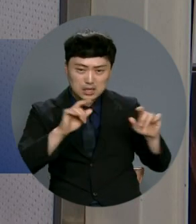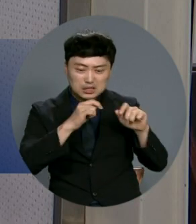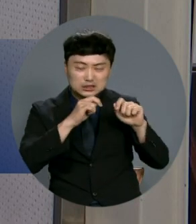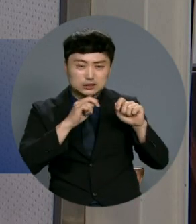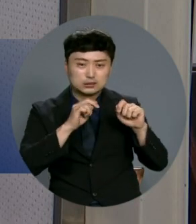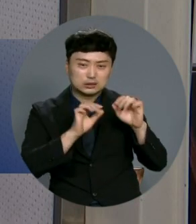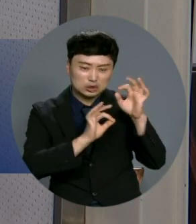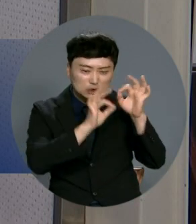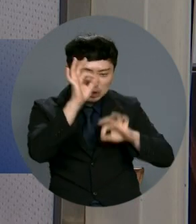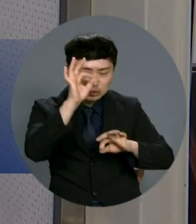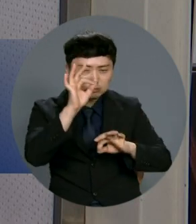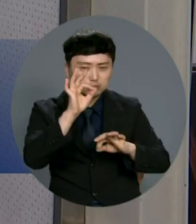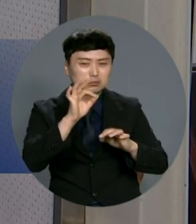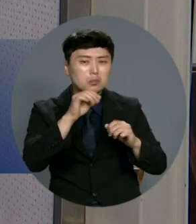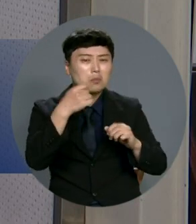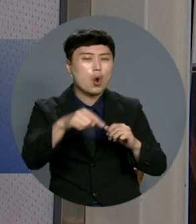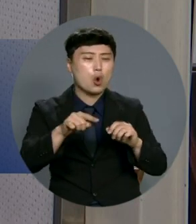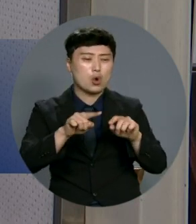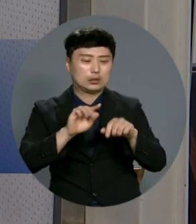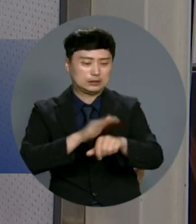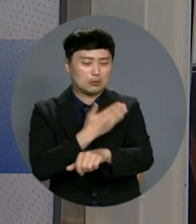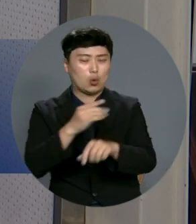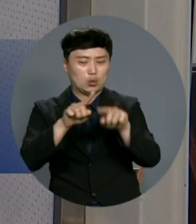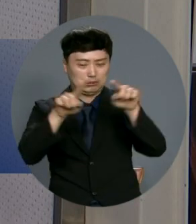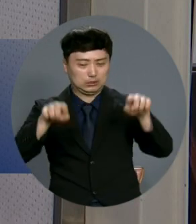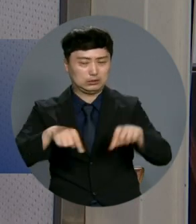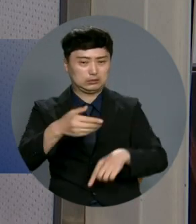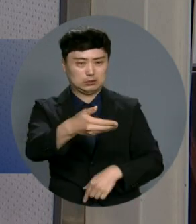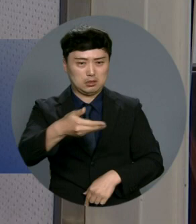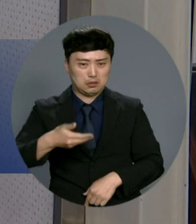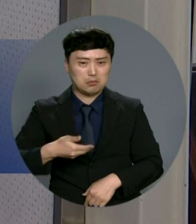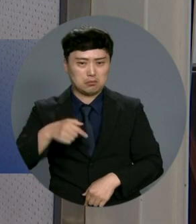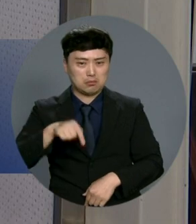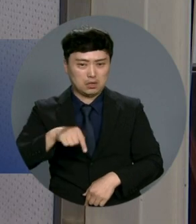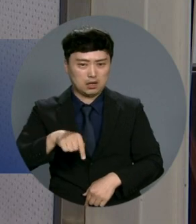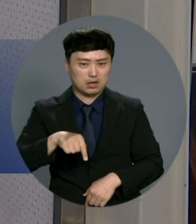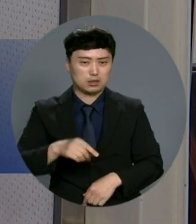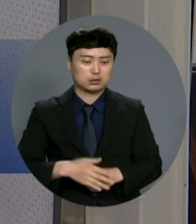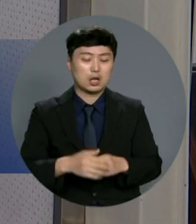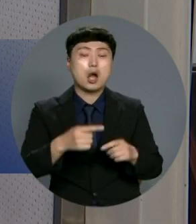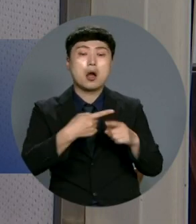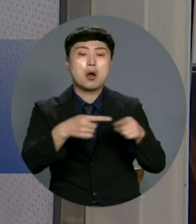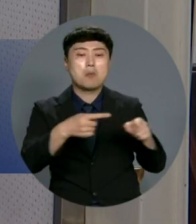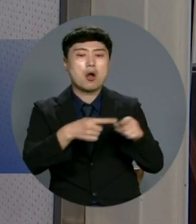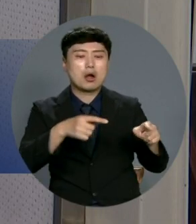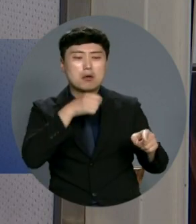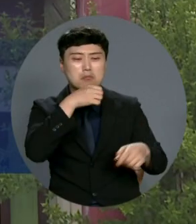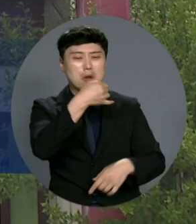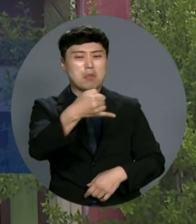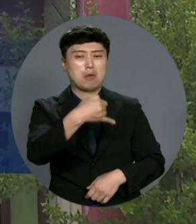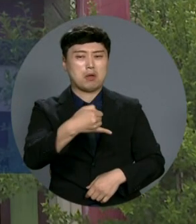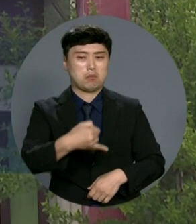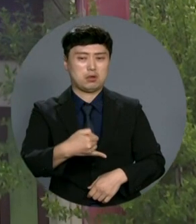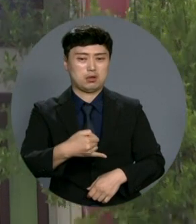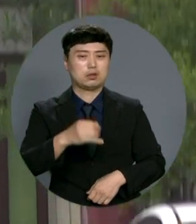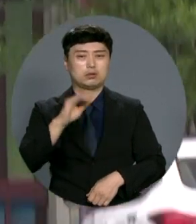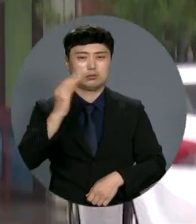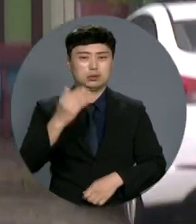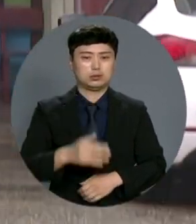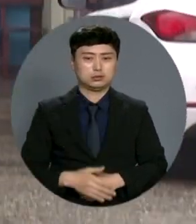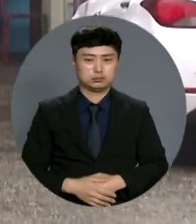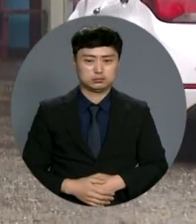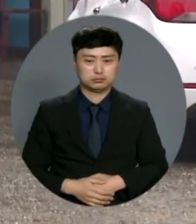사유서를 받겠다. 결국에 이제 저희가 단원 평가를 볼 때쯤이 돼서는 감점 사례로 들어간다. 또